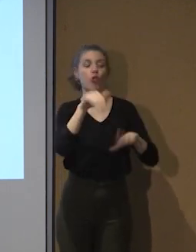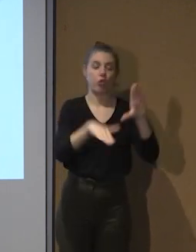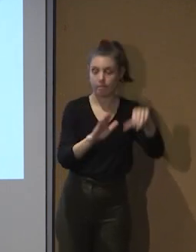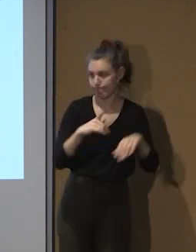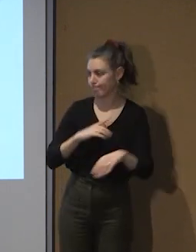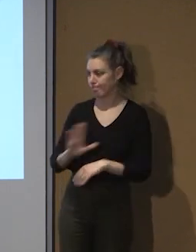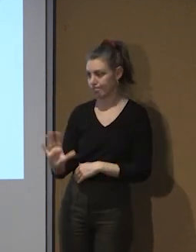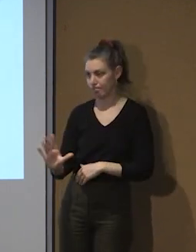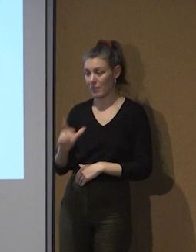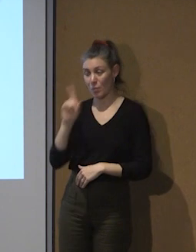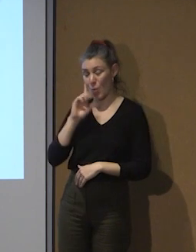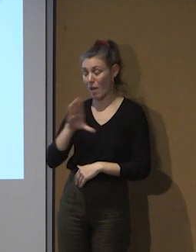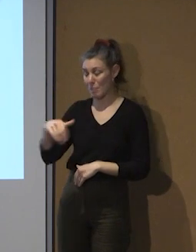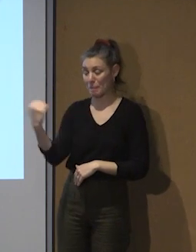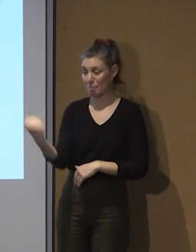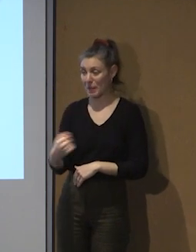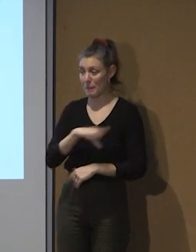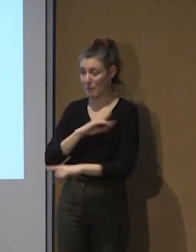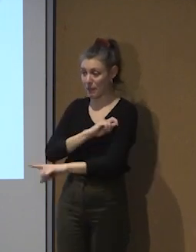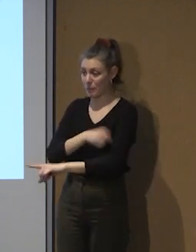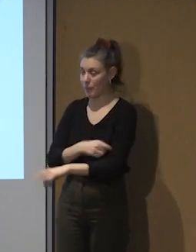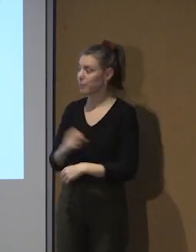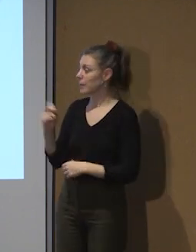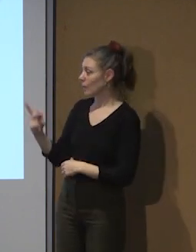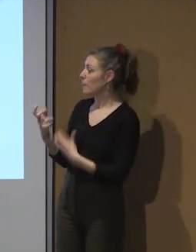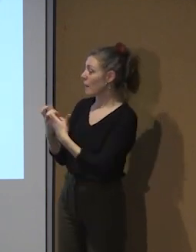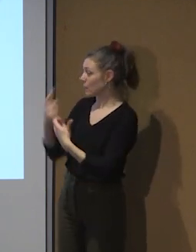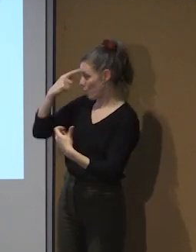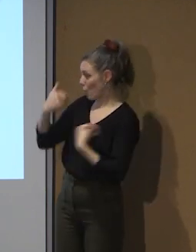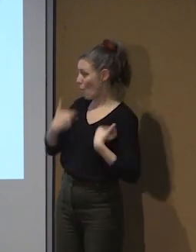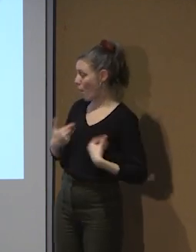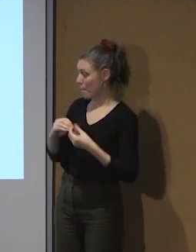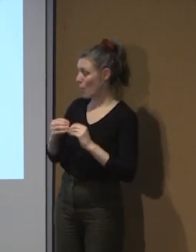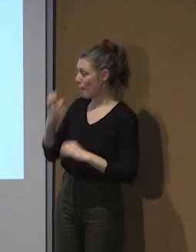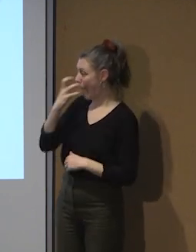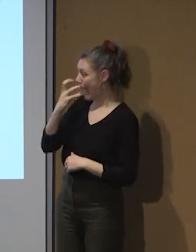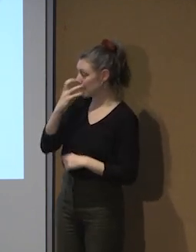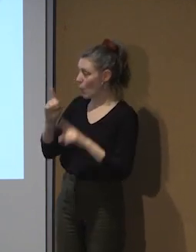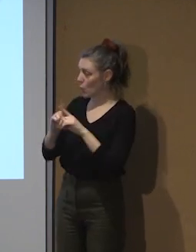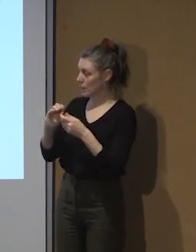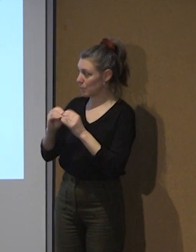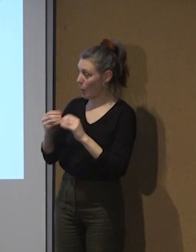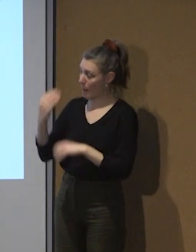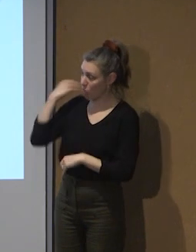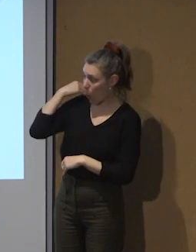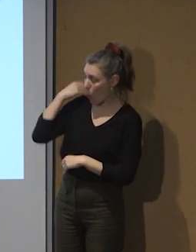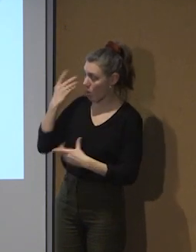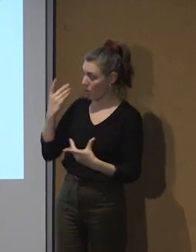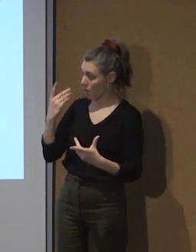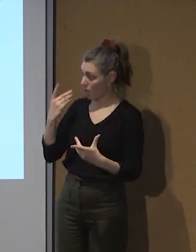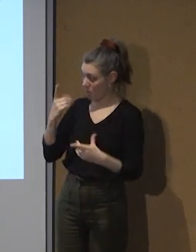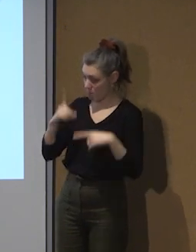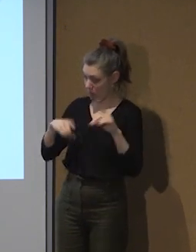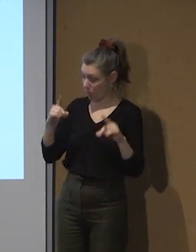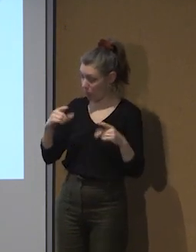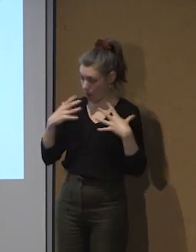D'accord. Parce que, voilà. Par exemple, pour moi, c'est l'asthme et un problème niveau dorsal. Ça peut se réveiller n'importe quand. C'est-à-dire qu'à des